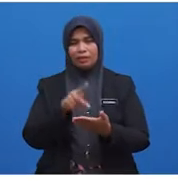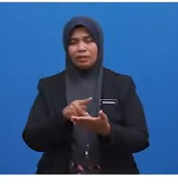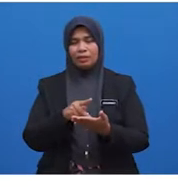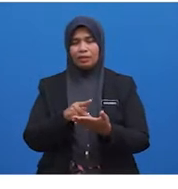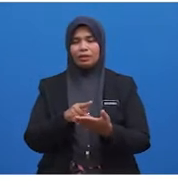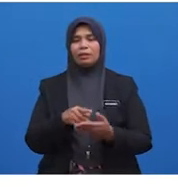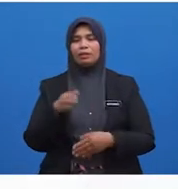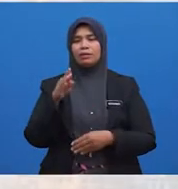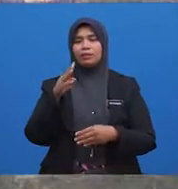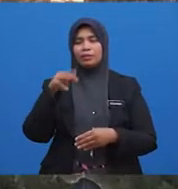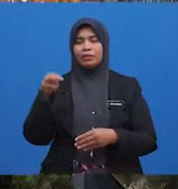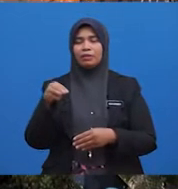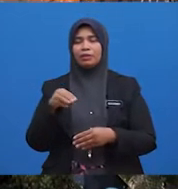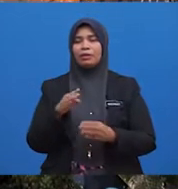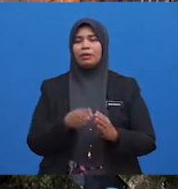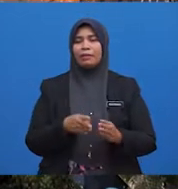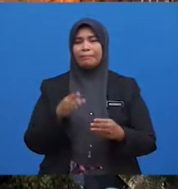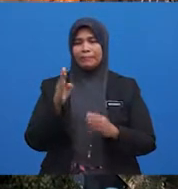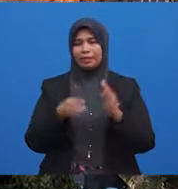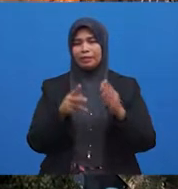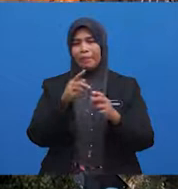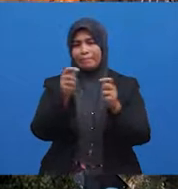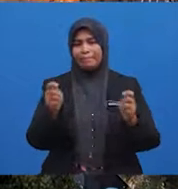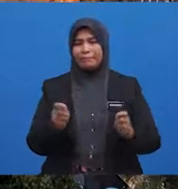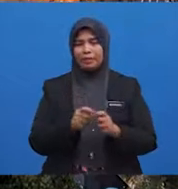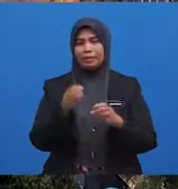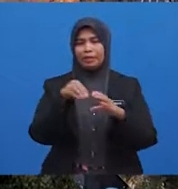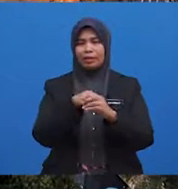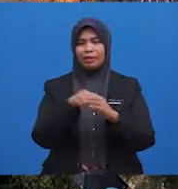murid-murid bangunan yang terdapat dalam dua gambar ini?